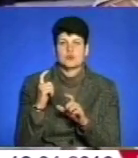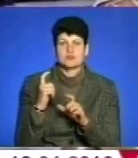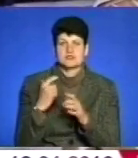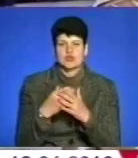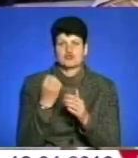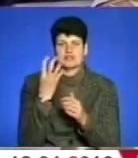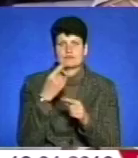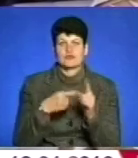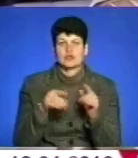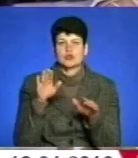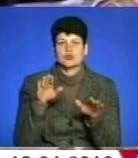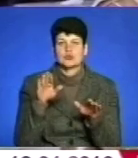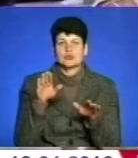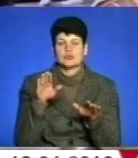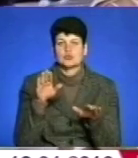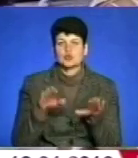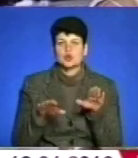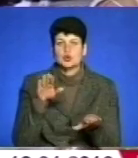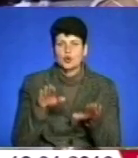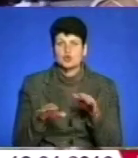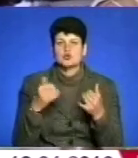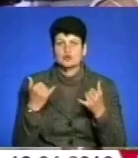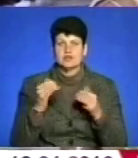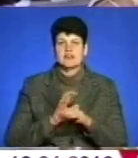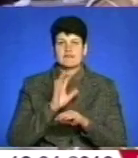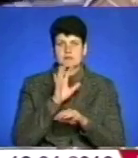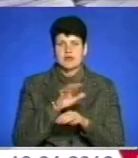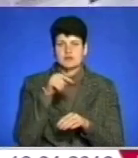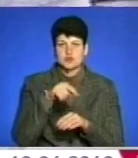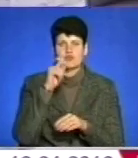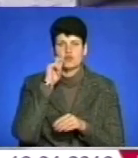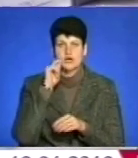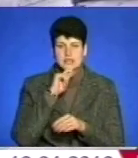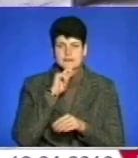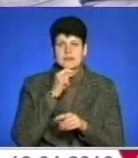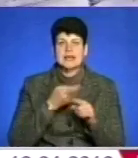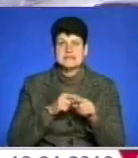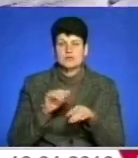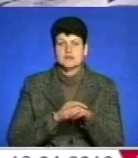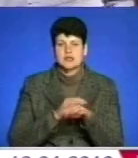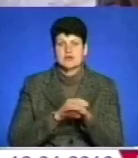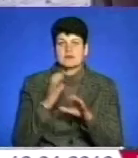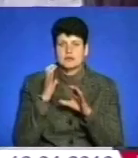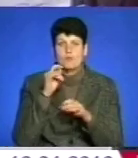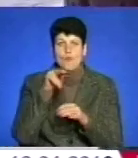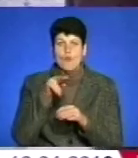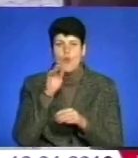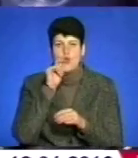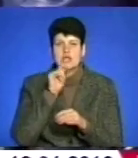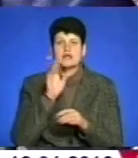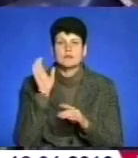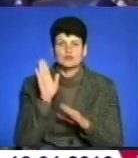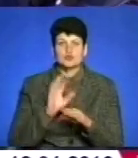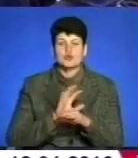14,5 тонн сьогодні, то вони відправили цей морський контейнер сюди в Україну. Цей гуманітарний вантаж по Україні розвозитимуть